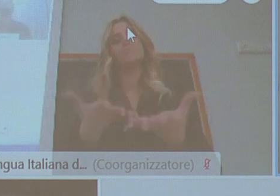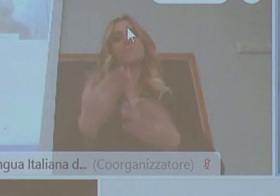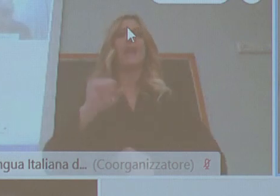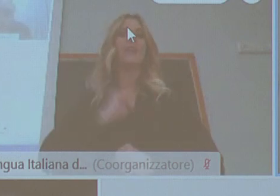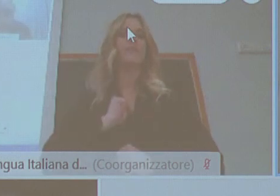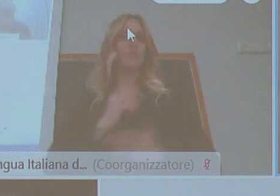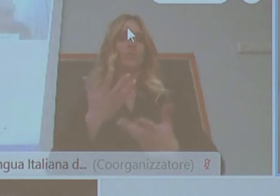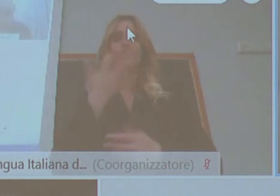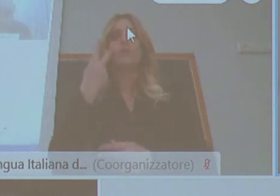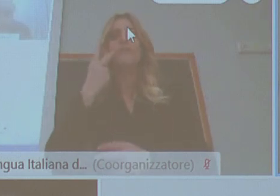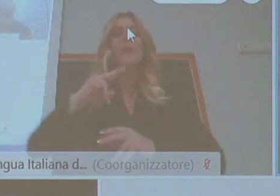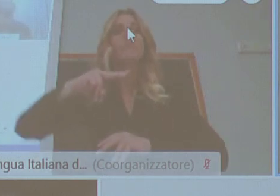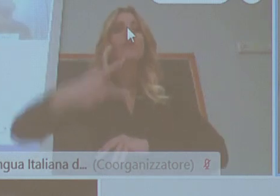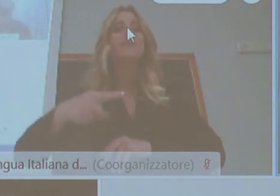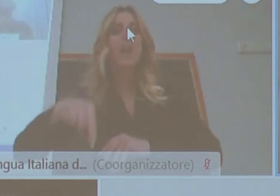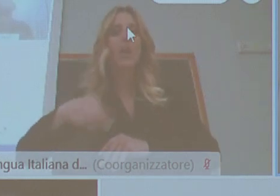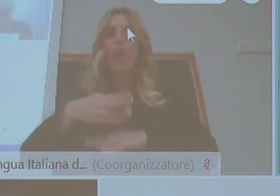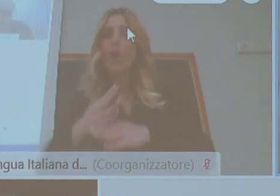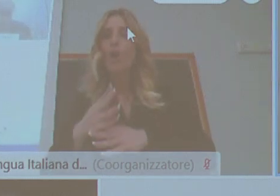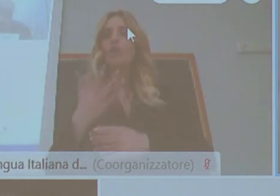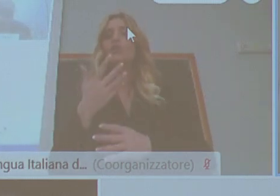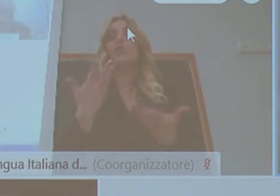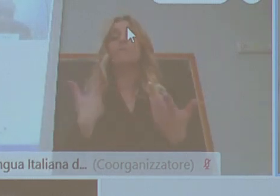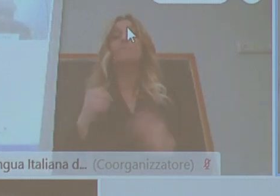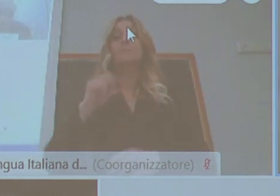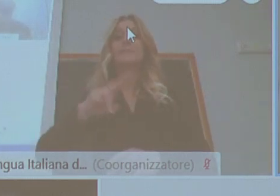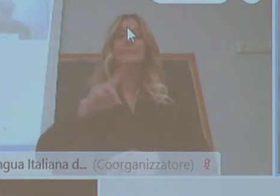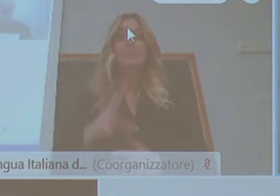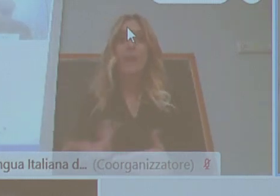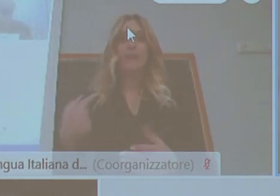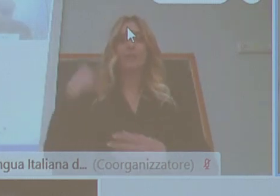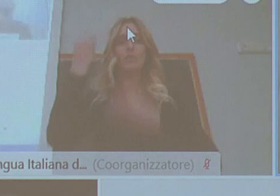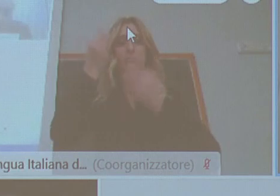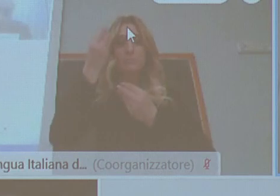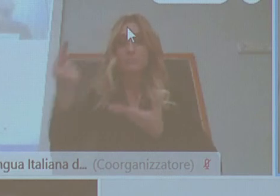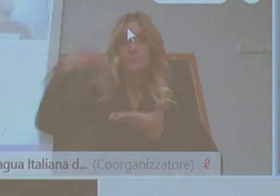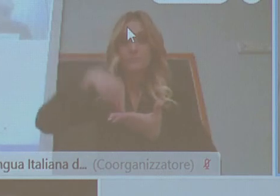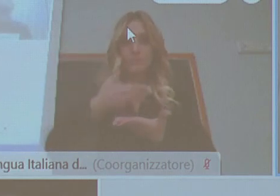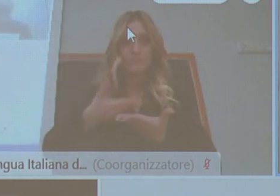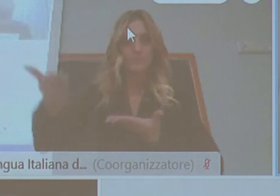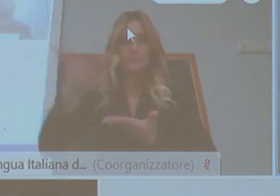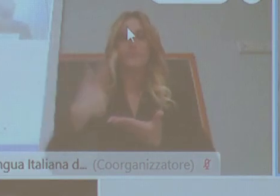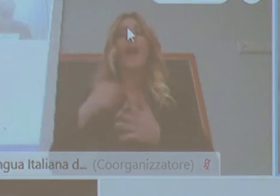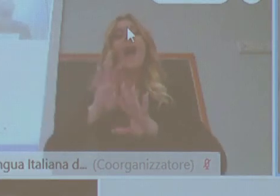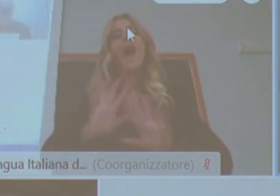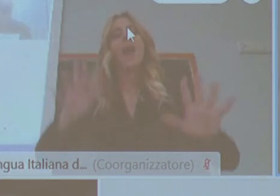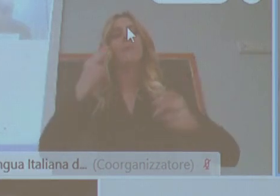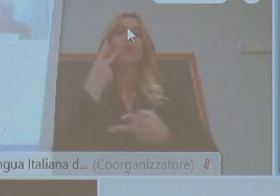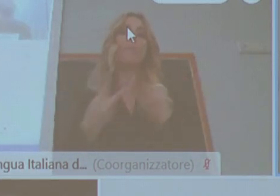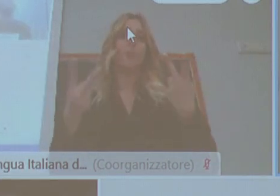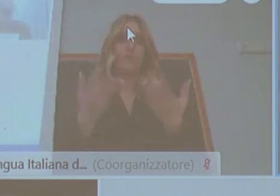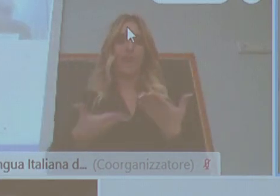un secondo set di ravvedimento, di ripensamento, per poter almeno provarci.